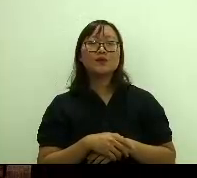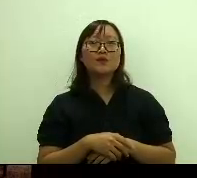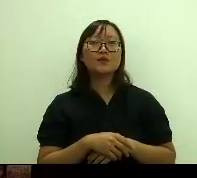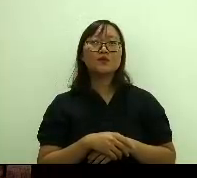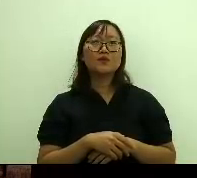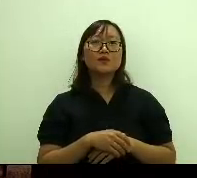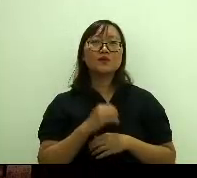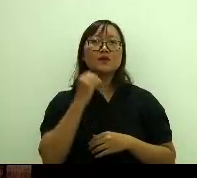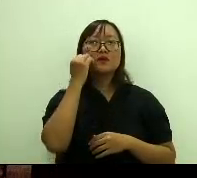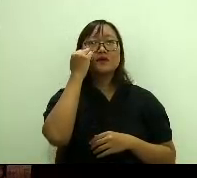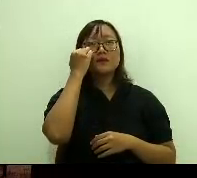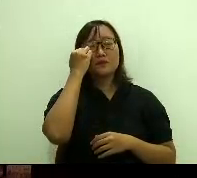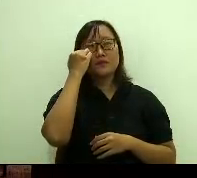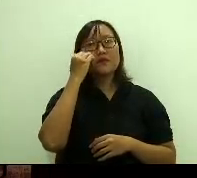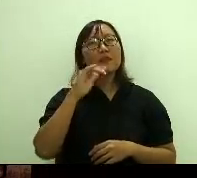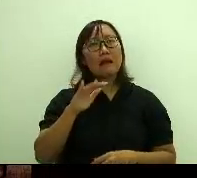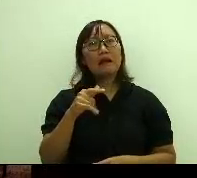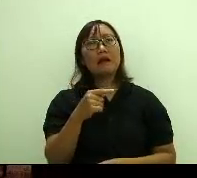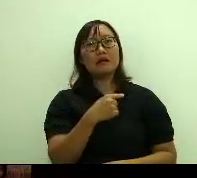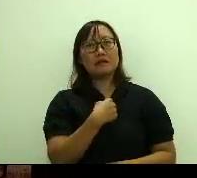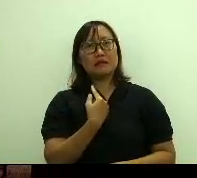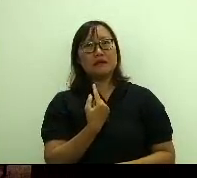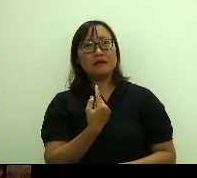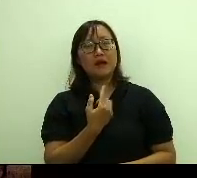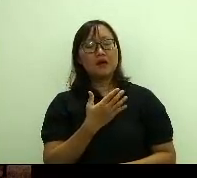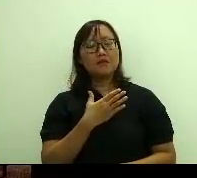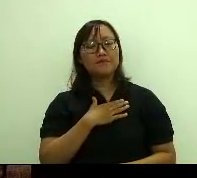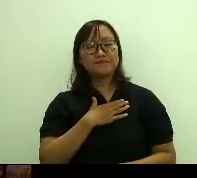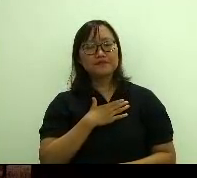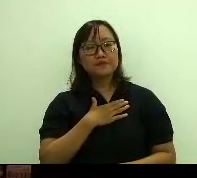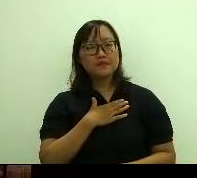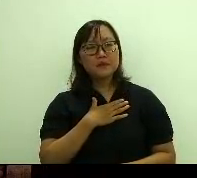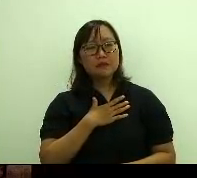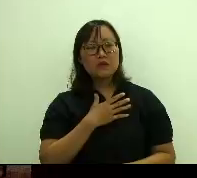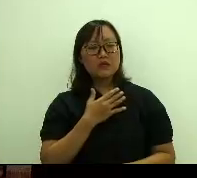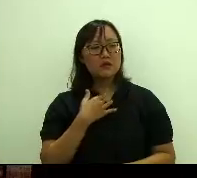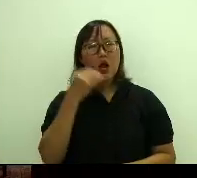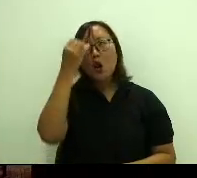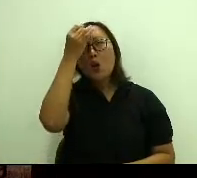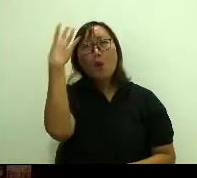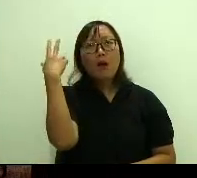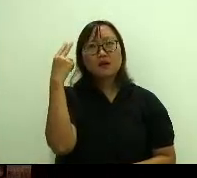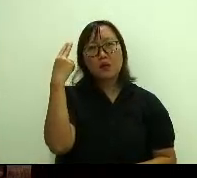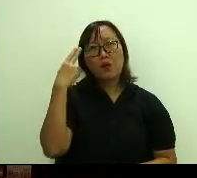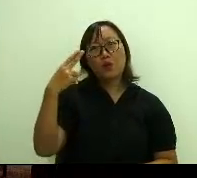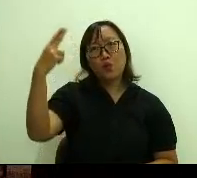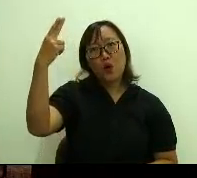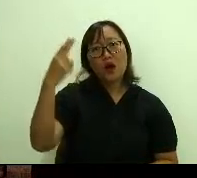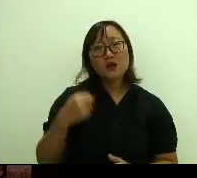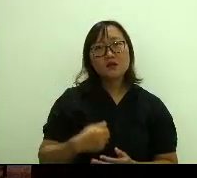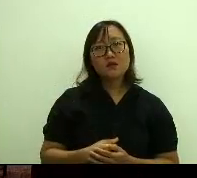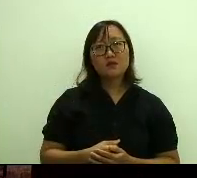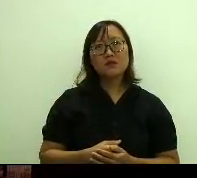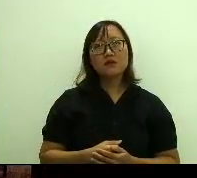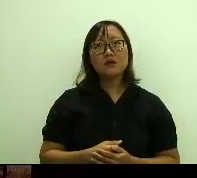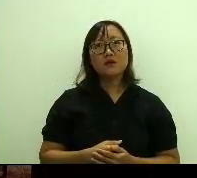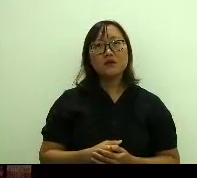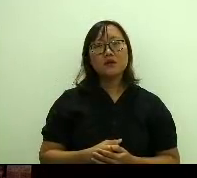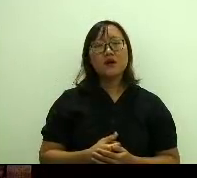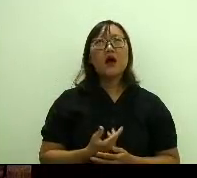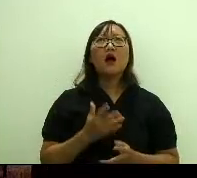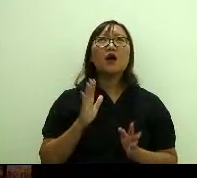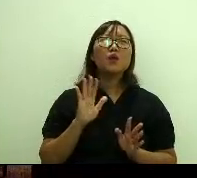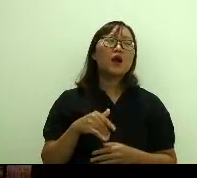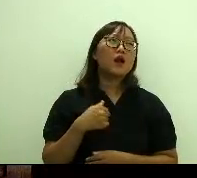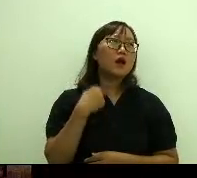kesempatan kepada Yesus untuk sungguh hadir dan mengatur kehidupan kita. Terkadang